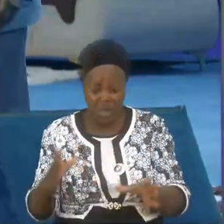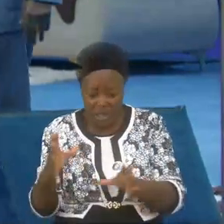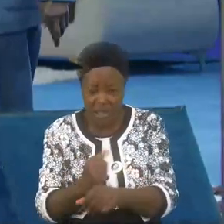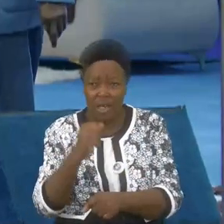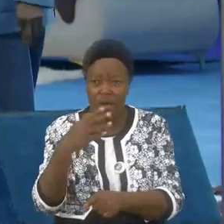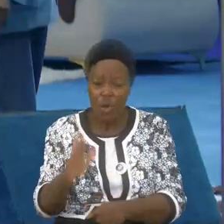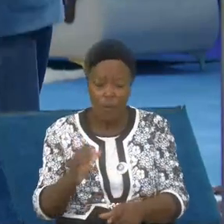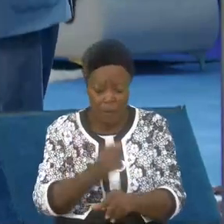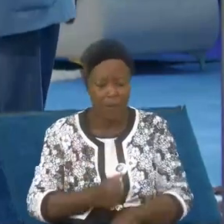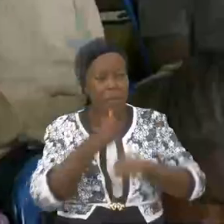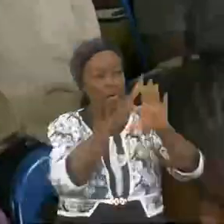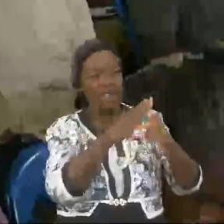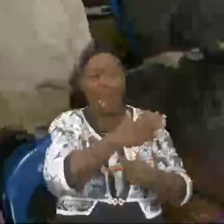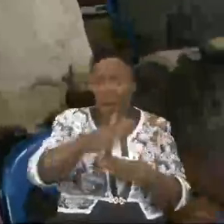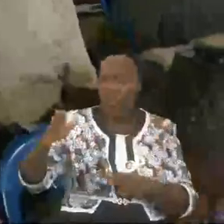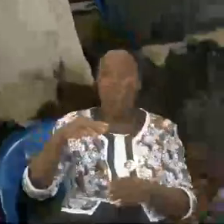Et